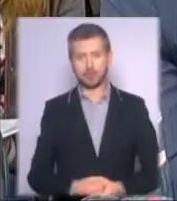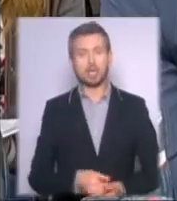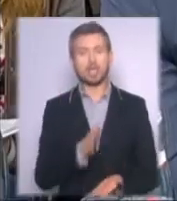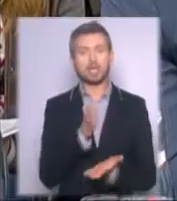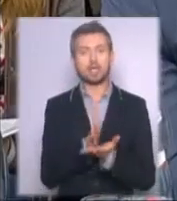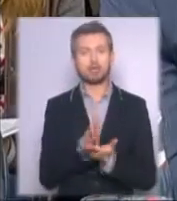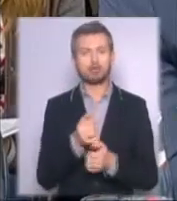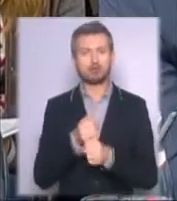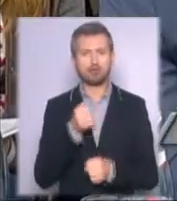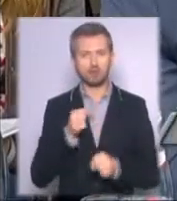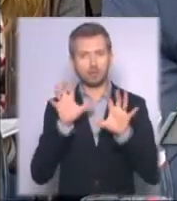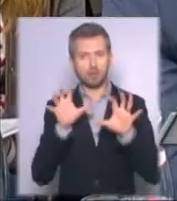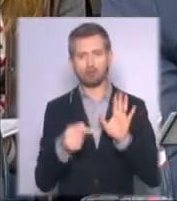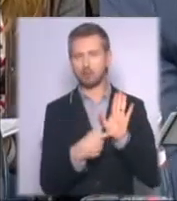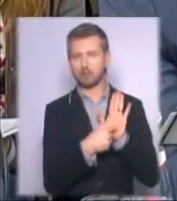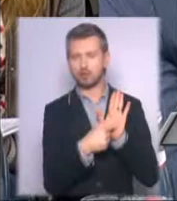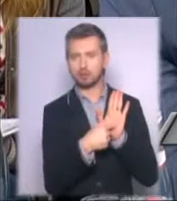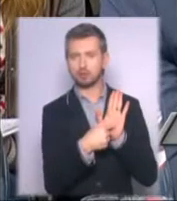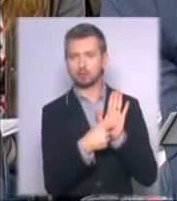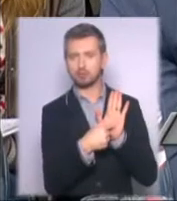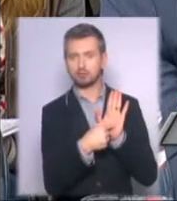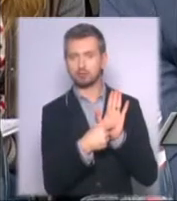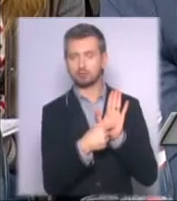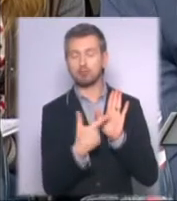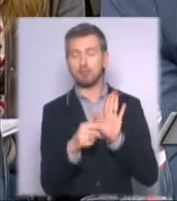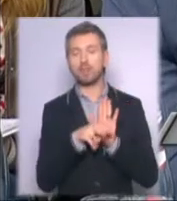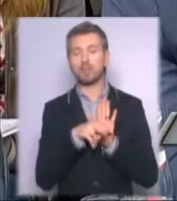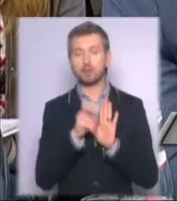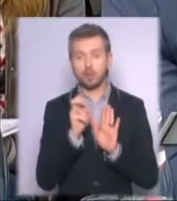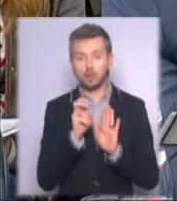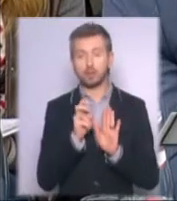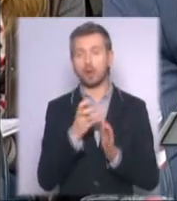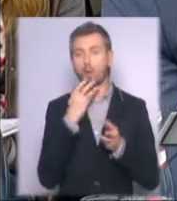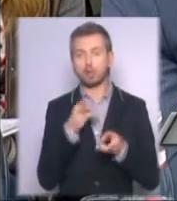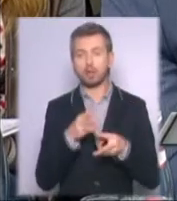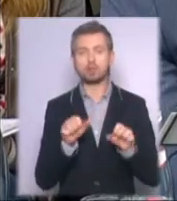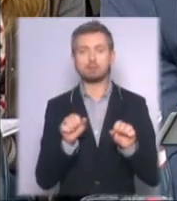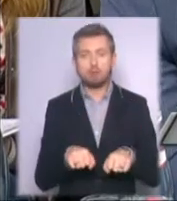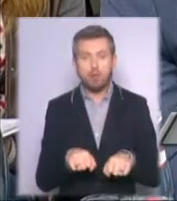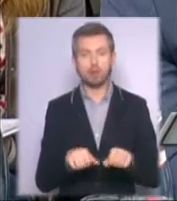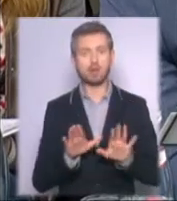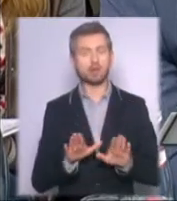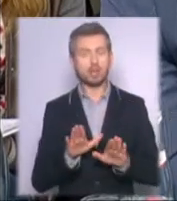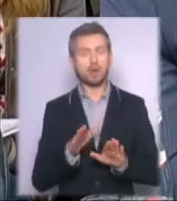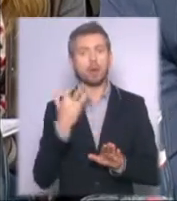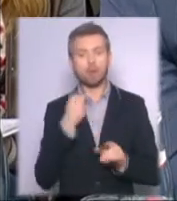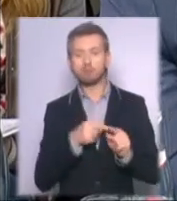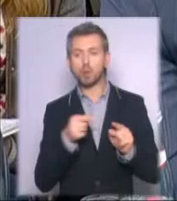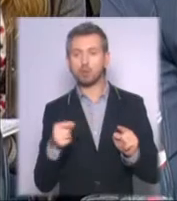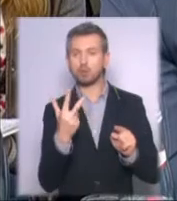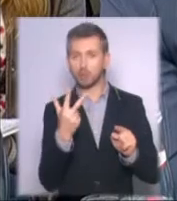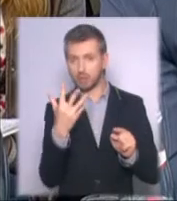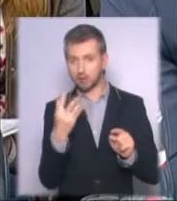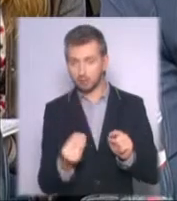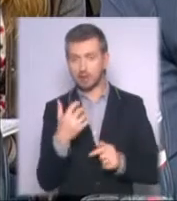Існують жорсткі законодавчі норми, де відключення опалення можливо тільки після того, як протягом 3 діб середня